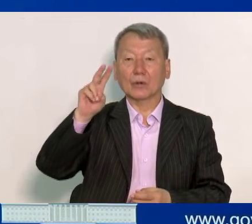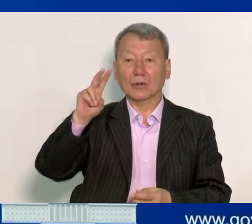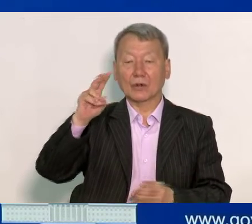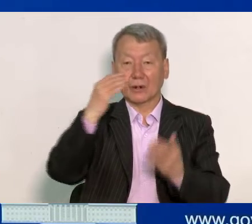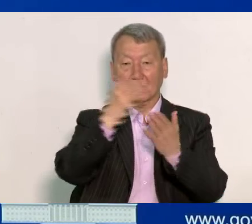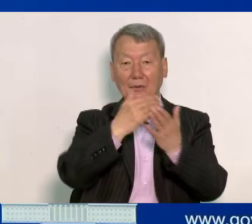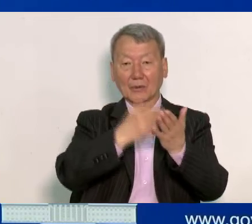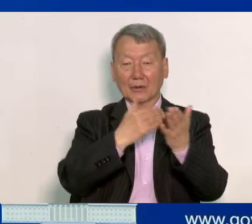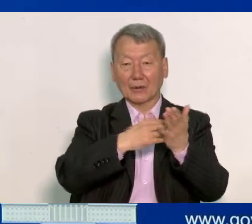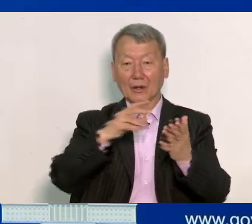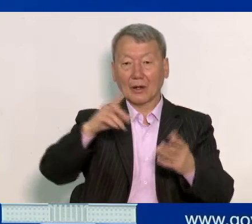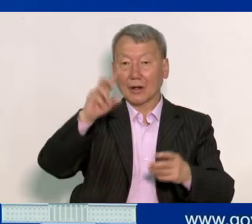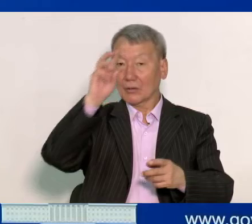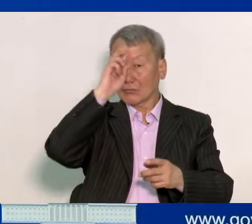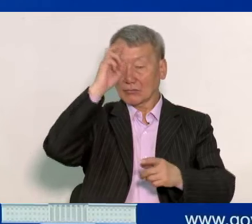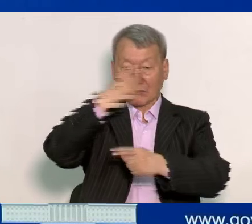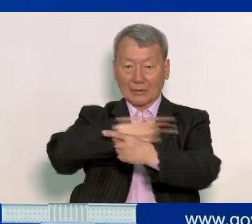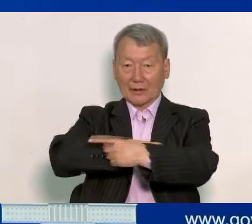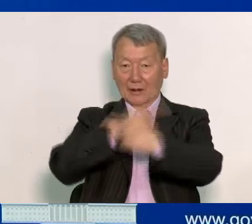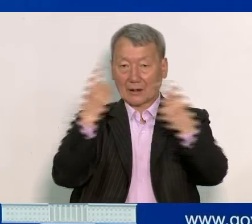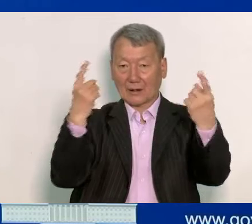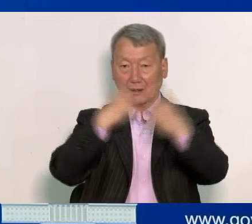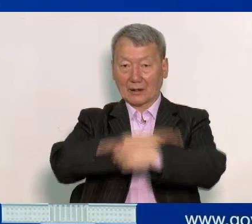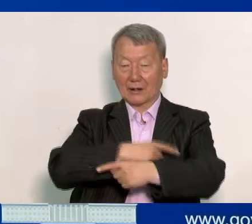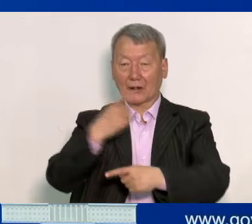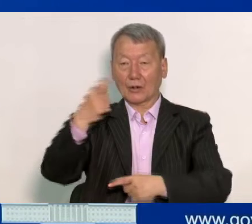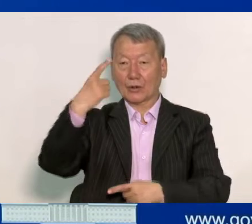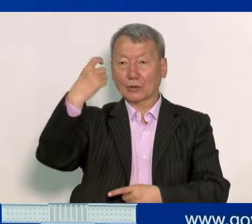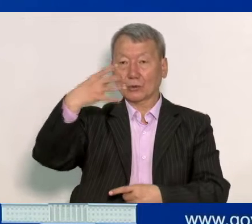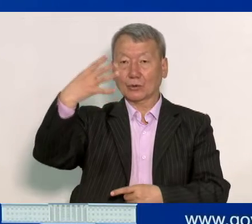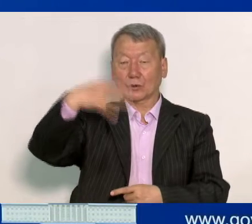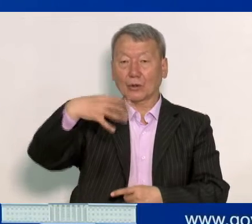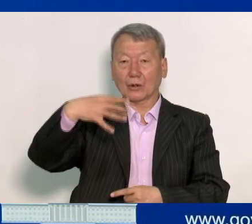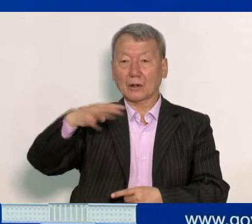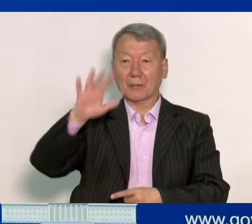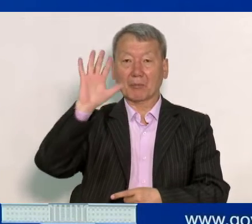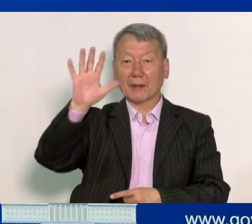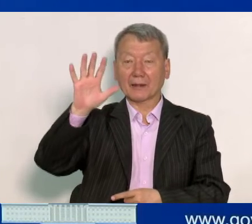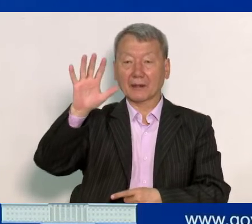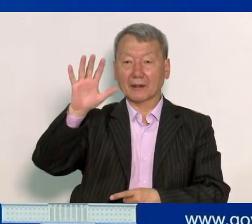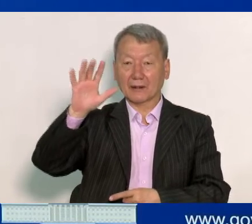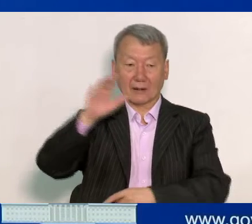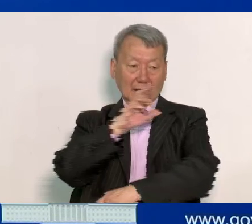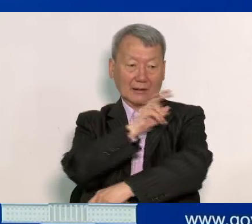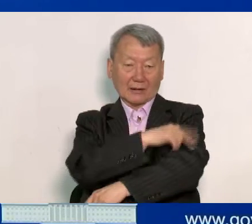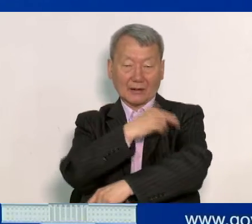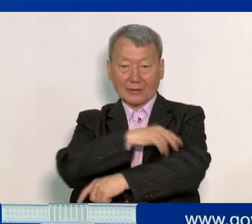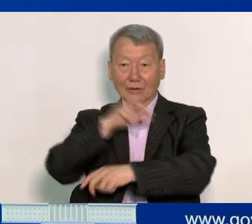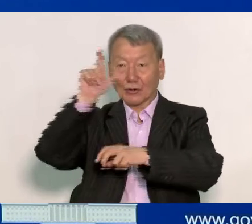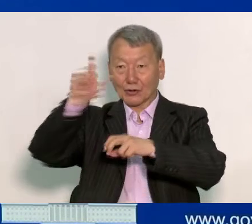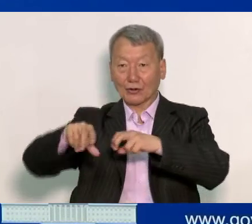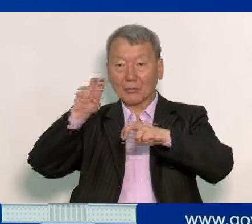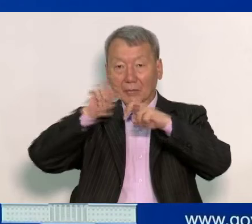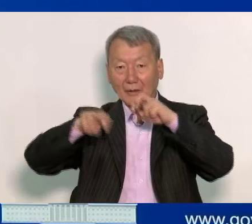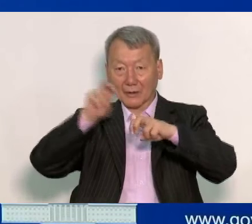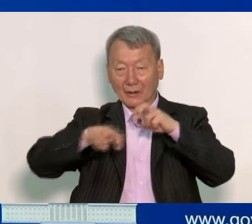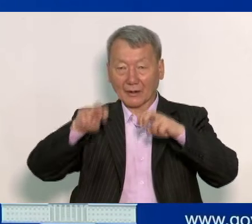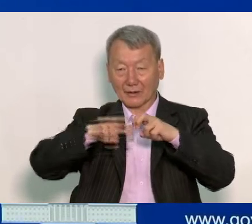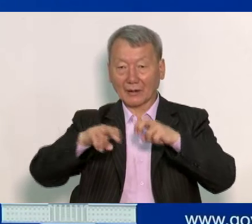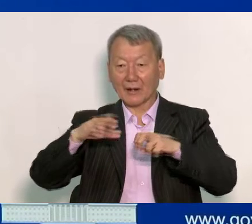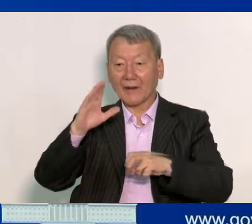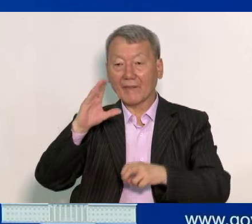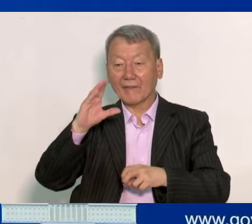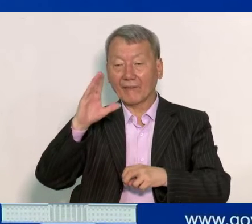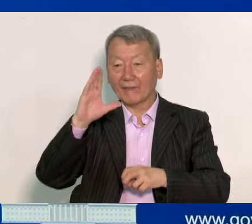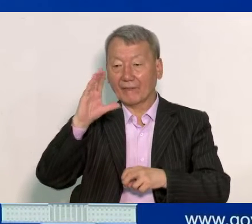пунктах перехода государственной границы работает 145 ветеринарных инспекторов. И